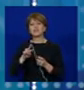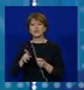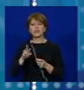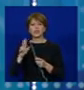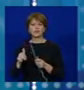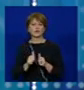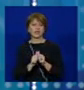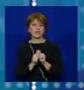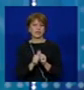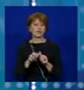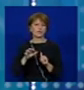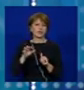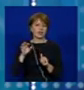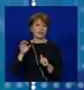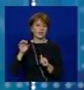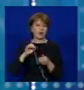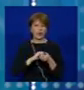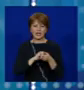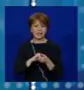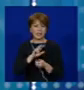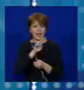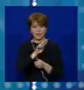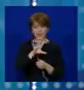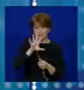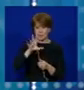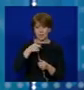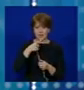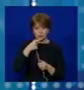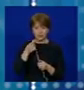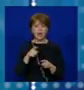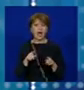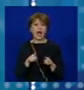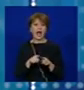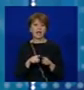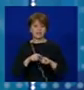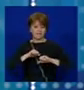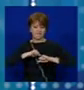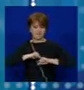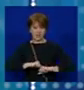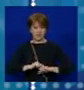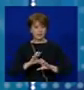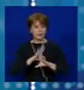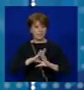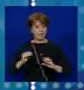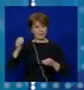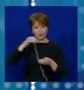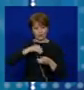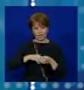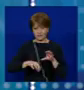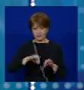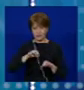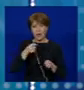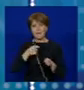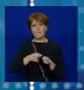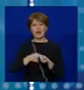присъдружни организации, които 25 години са абонирани за властта, без да участват в избори, правят